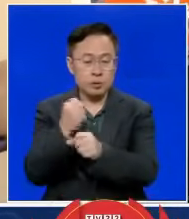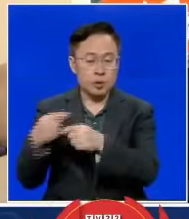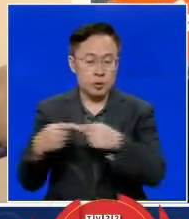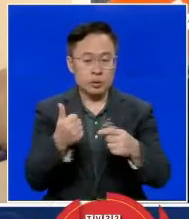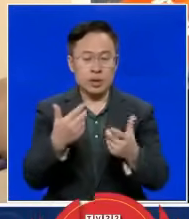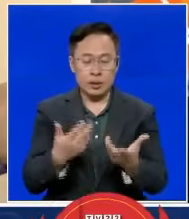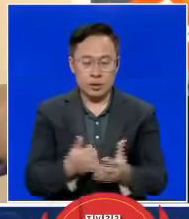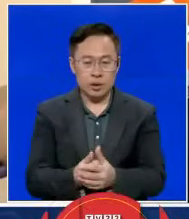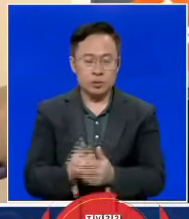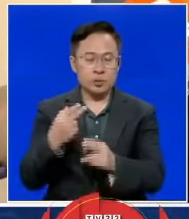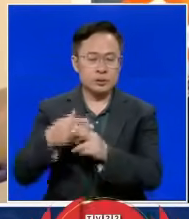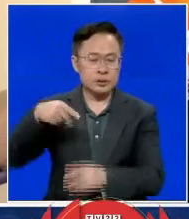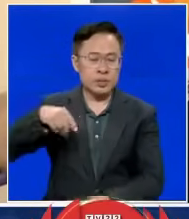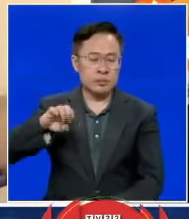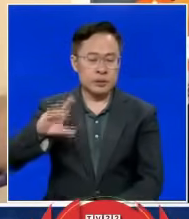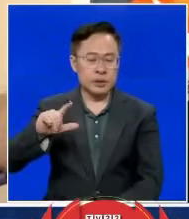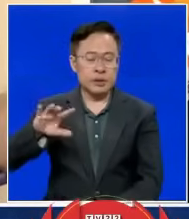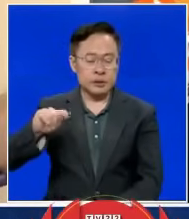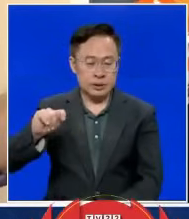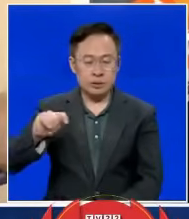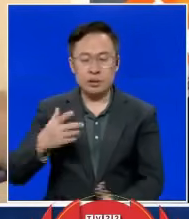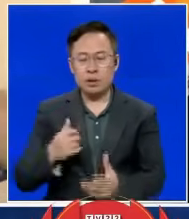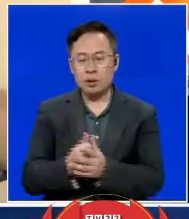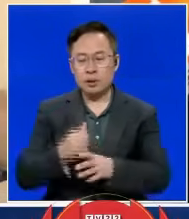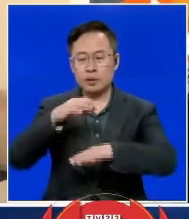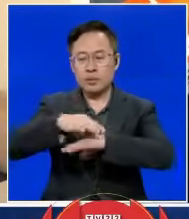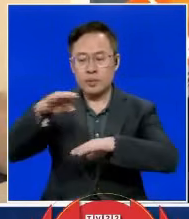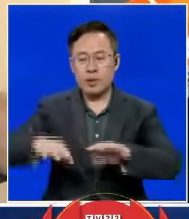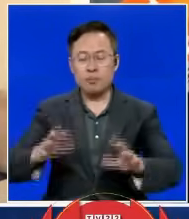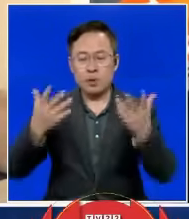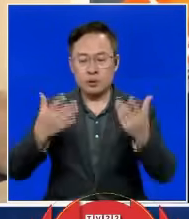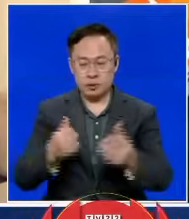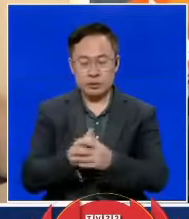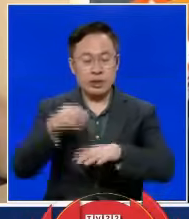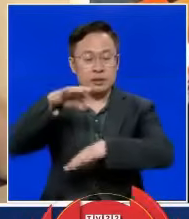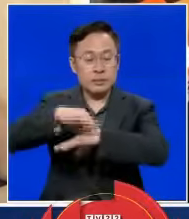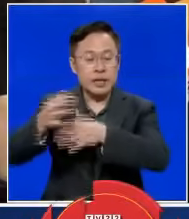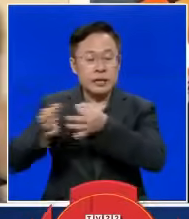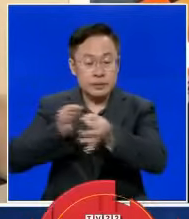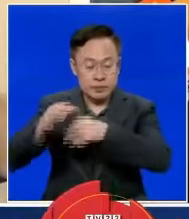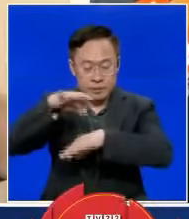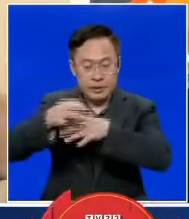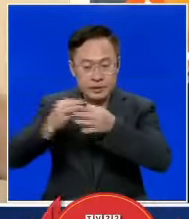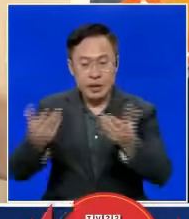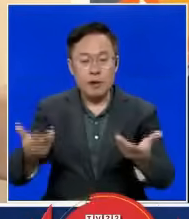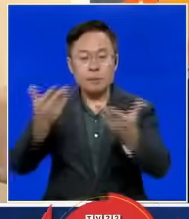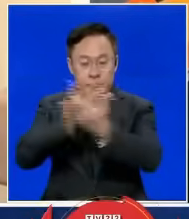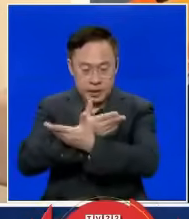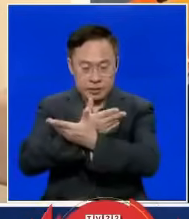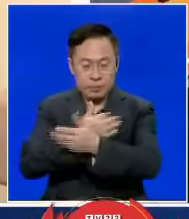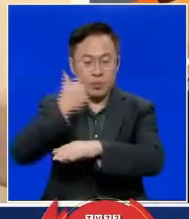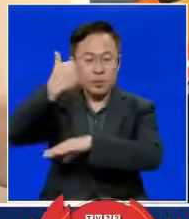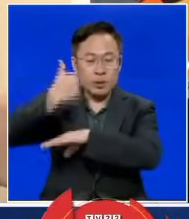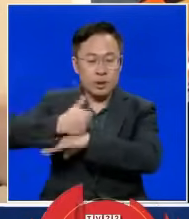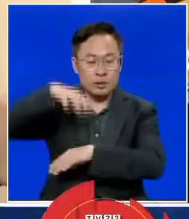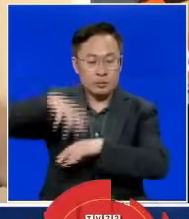ยังไงเดี๋ยวก็คงจะหลุดจากตำแหน่งแล้วล่ะนะครับคือจากที่ปรึกษานายกเน ี่ ยหลุดแน่ๆแล้วก็น่าจะ